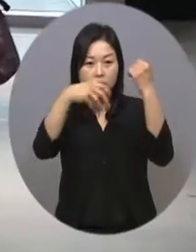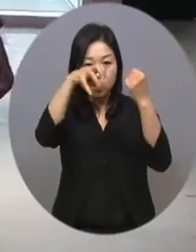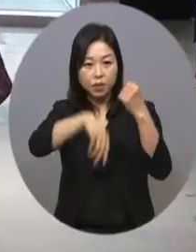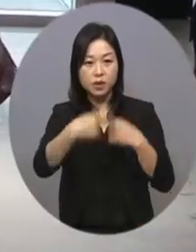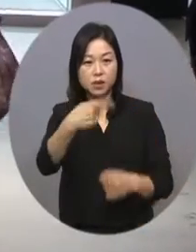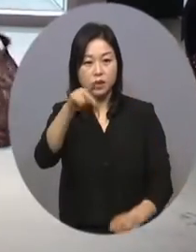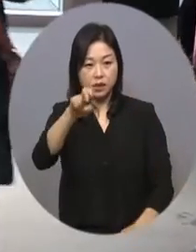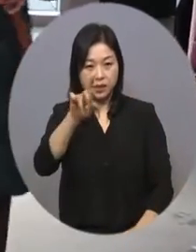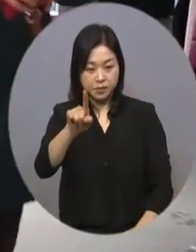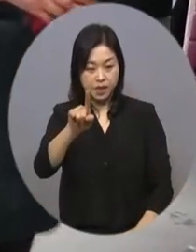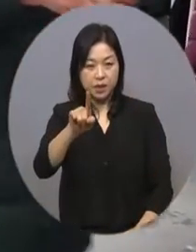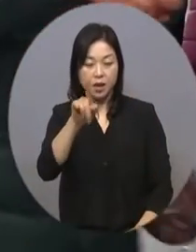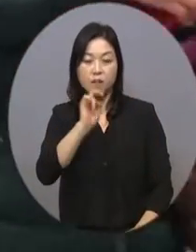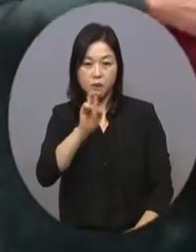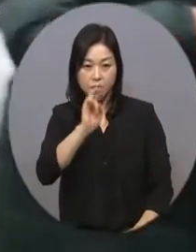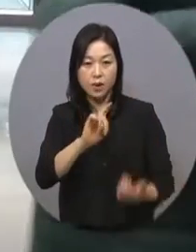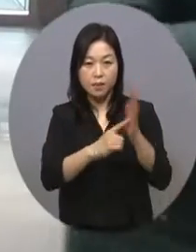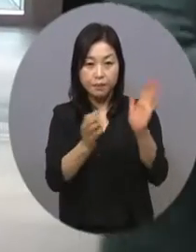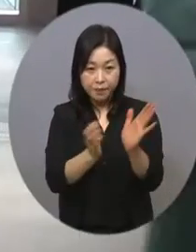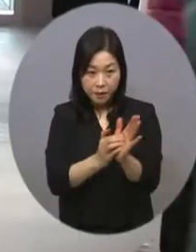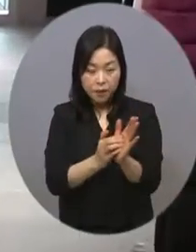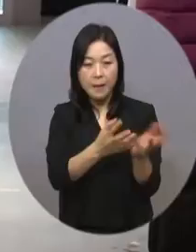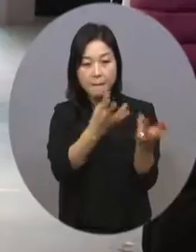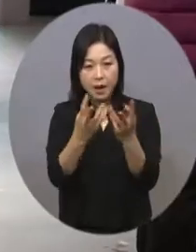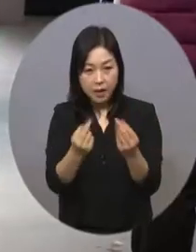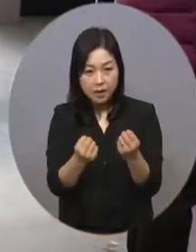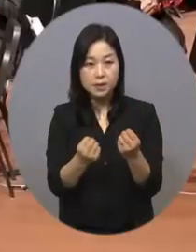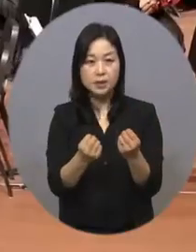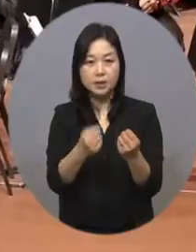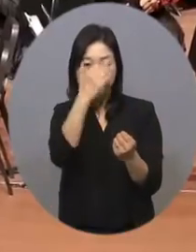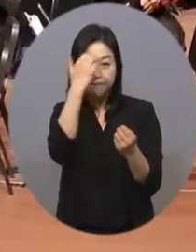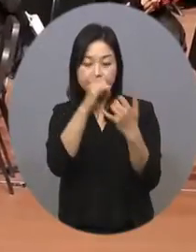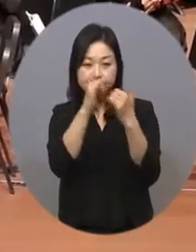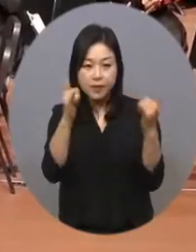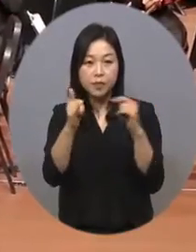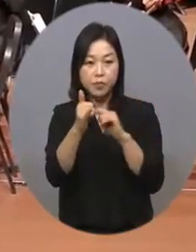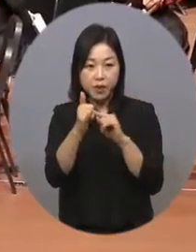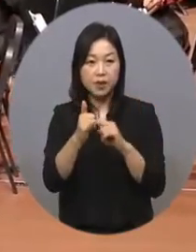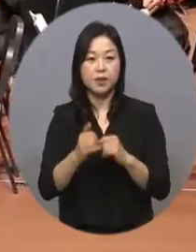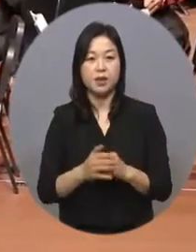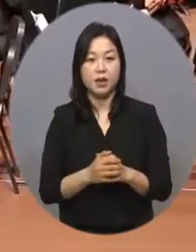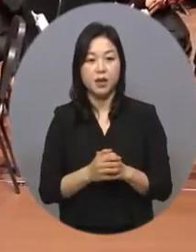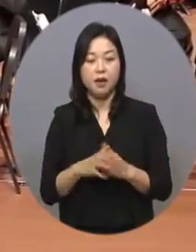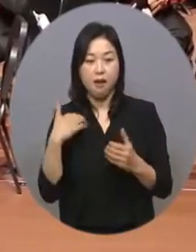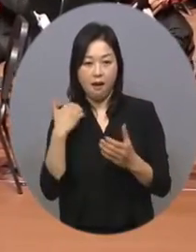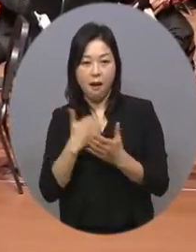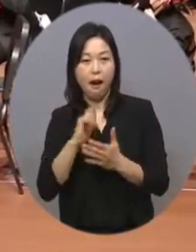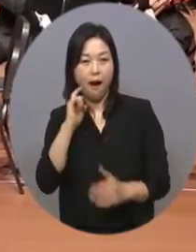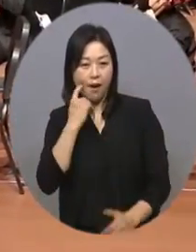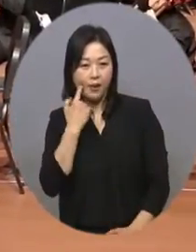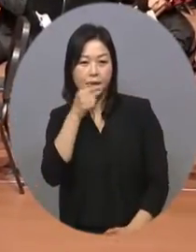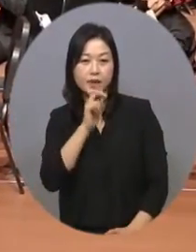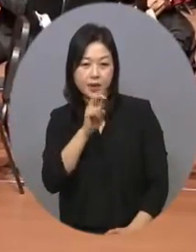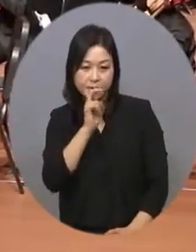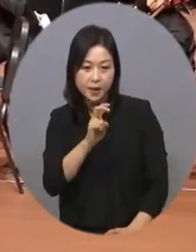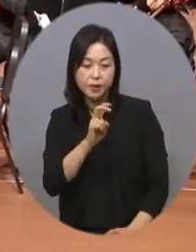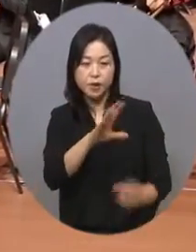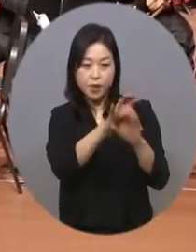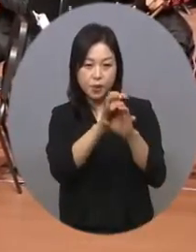2021 정기 연주회를 갖고 많은 관객들에게 모처럼 풍성하고 아름다운